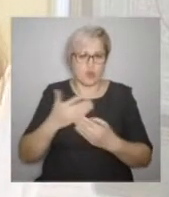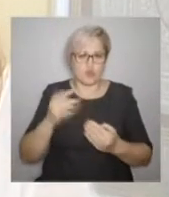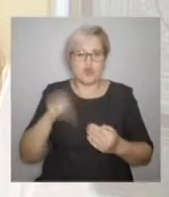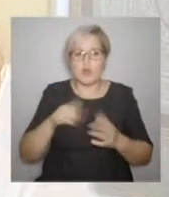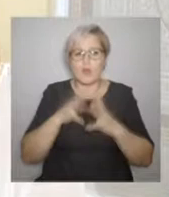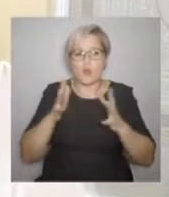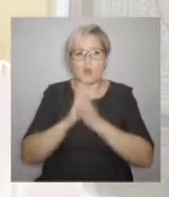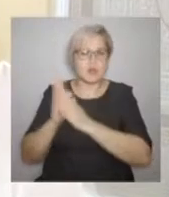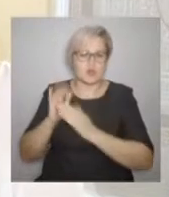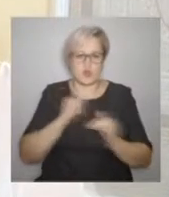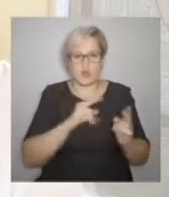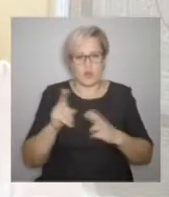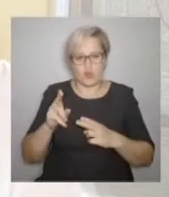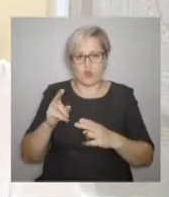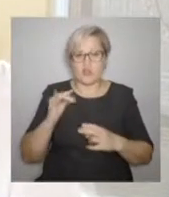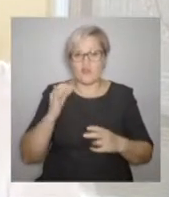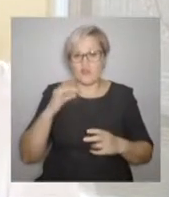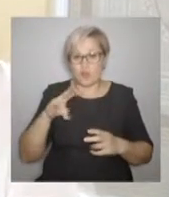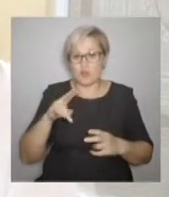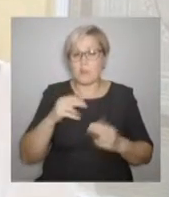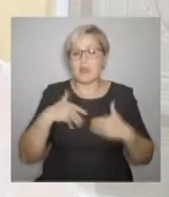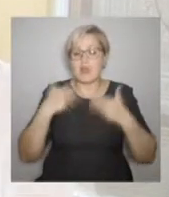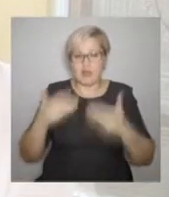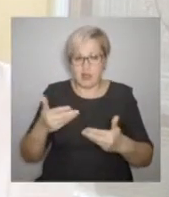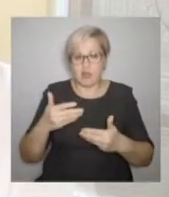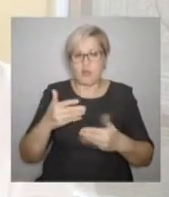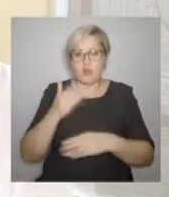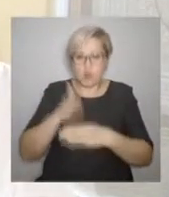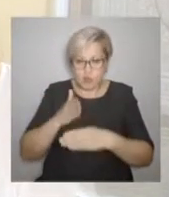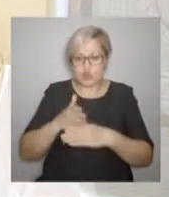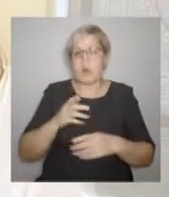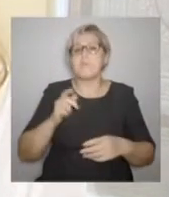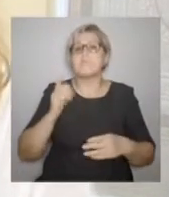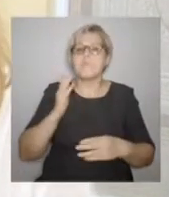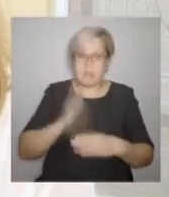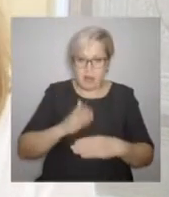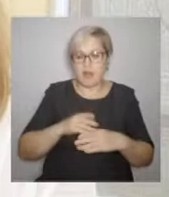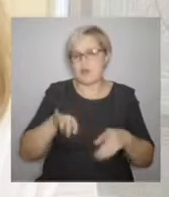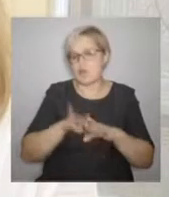фонд, предлагая адресную помощь, помогает таким людям хотя бы